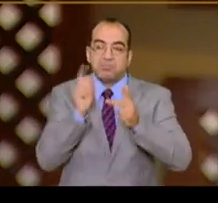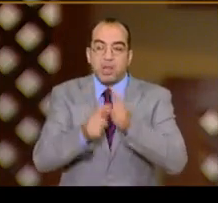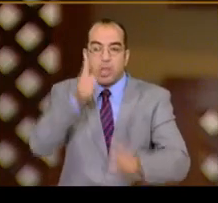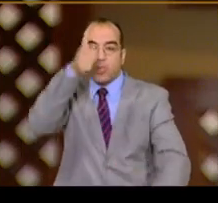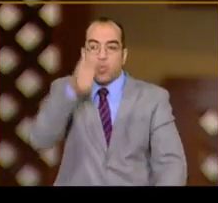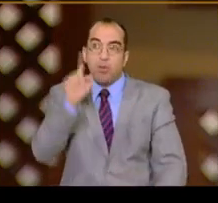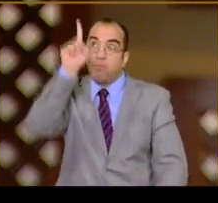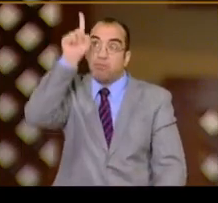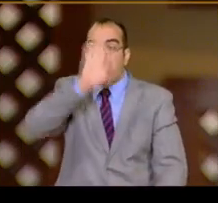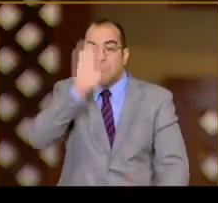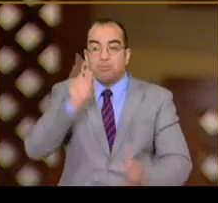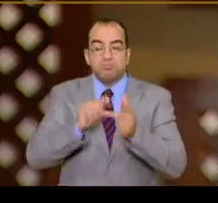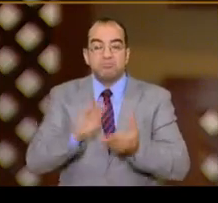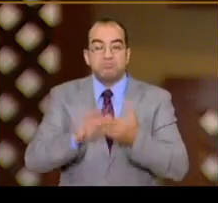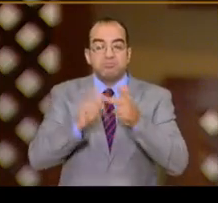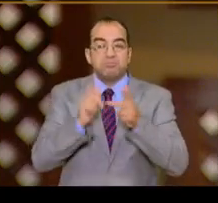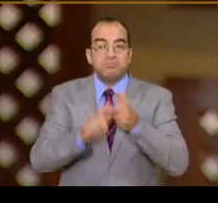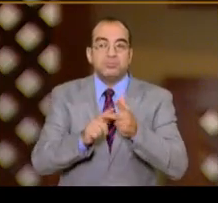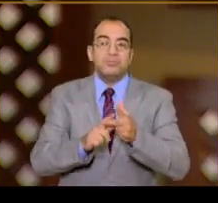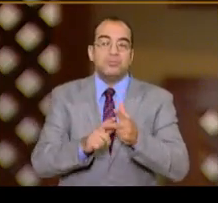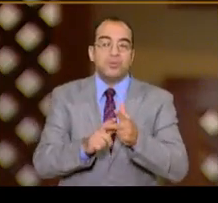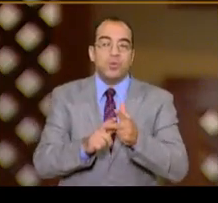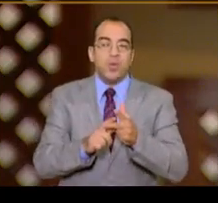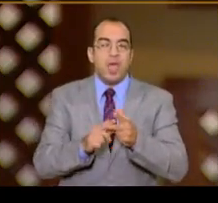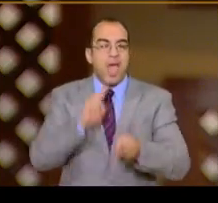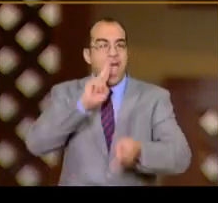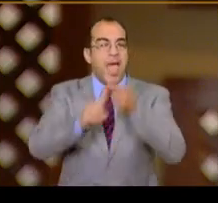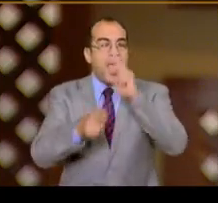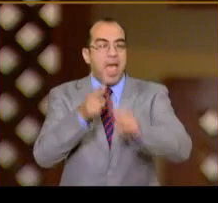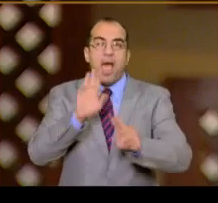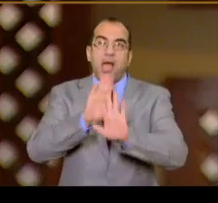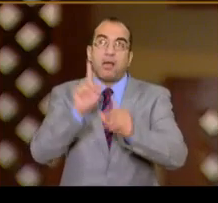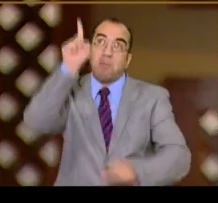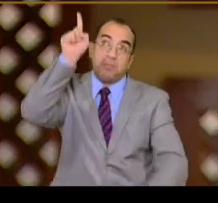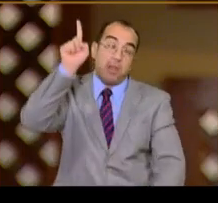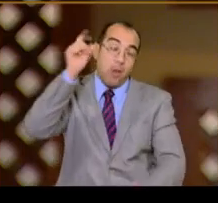تتوكل الا على ربنا في كل الملفات